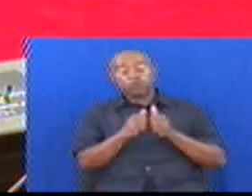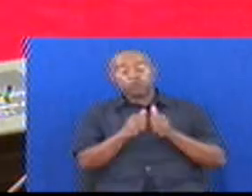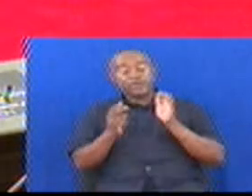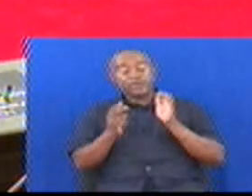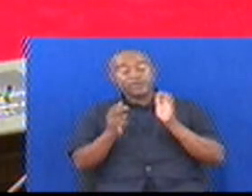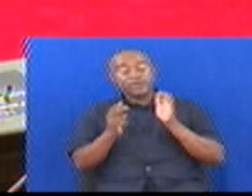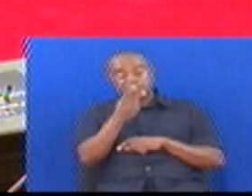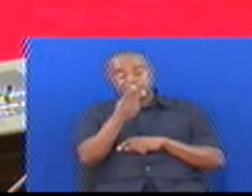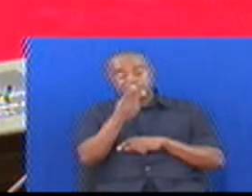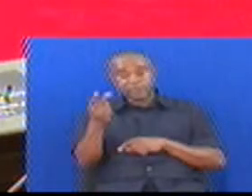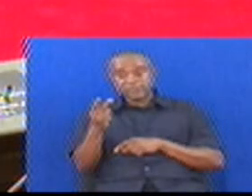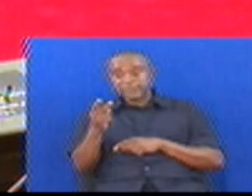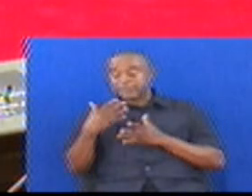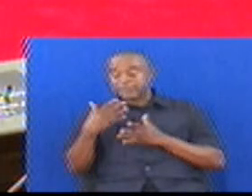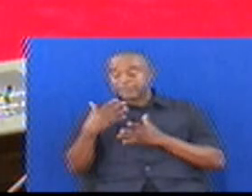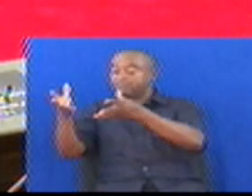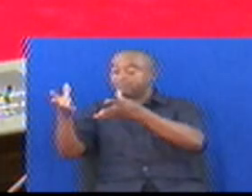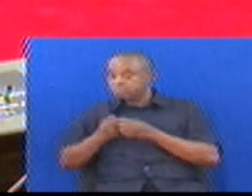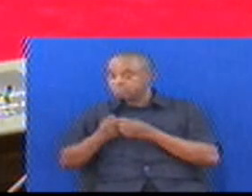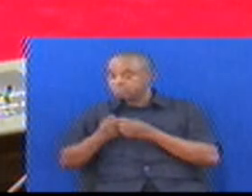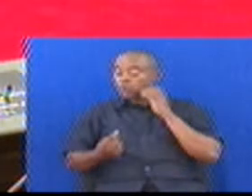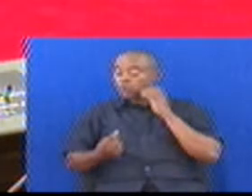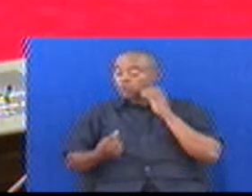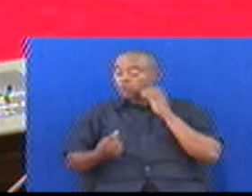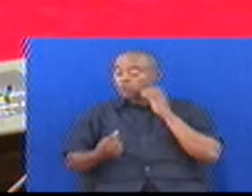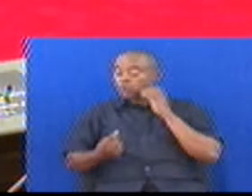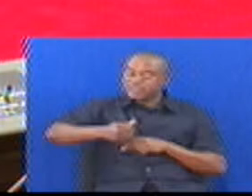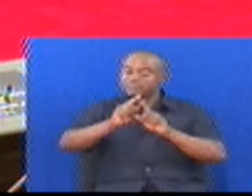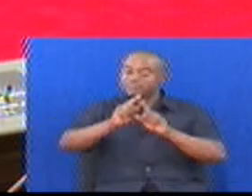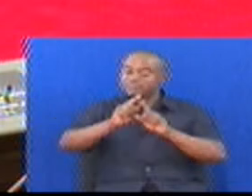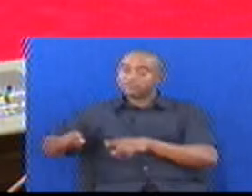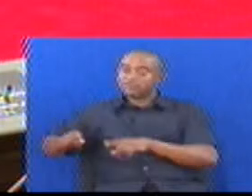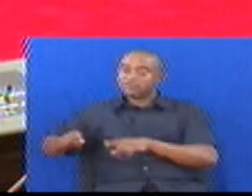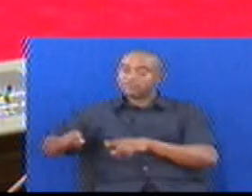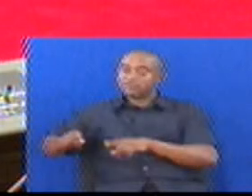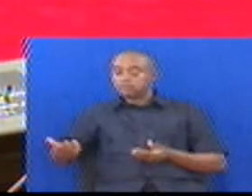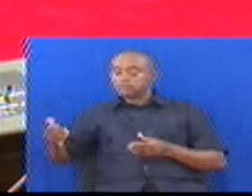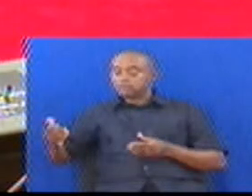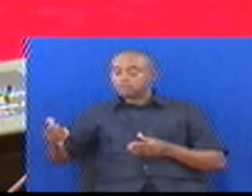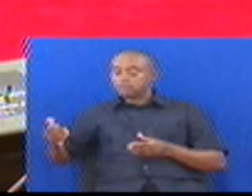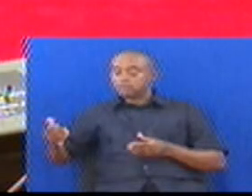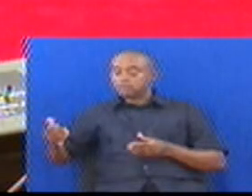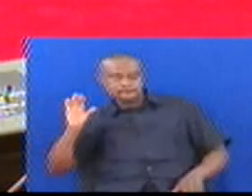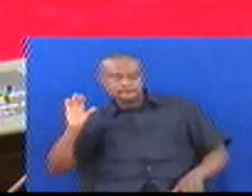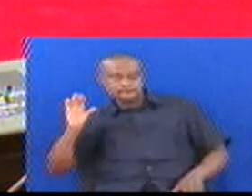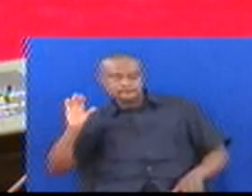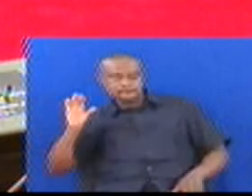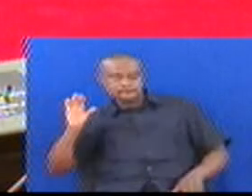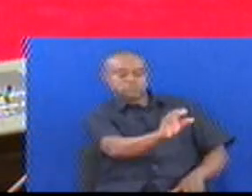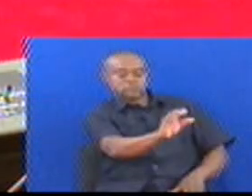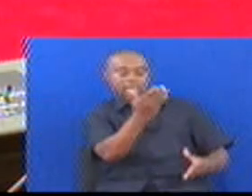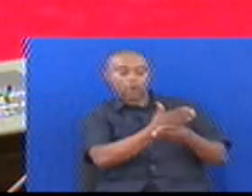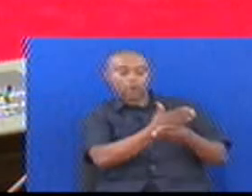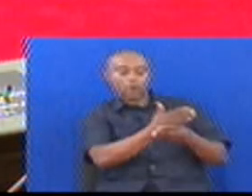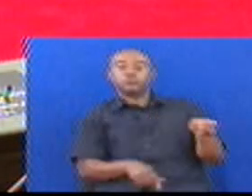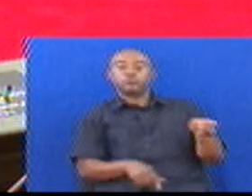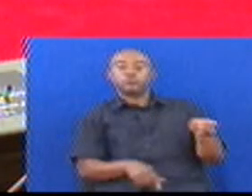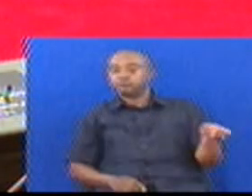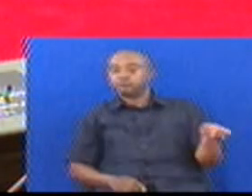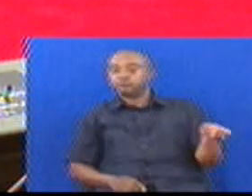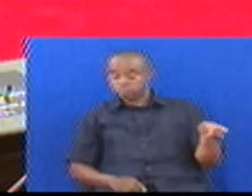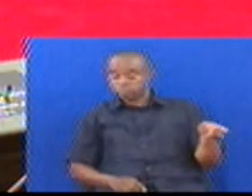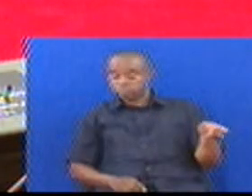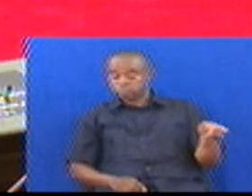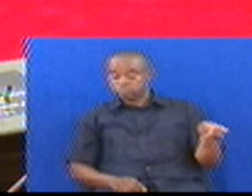17.22 zilitaifishwa kutoka kwa wahalifu mbalimbali na kuweka kwenye akaunti ya Assets for Future Recovery iliyoko Benki